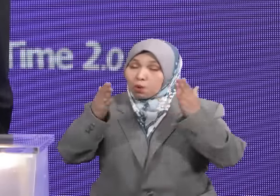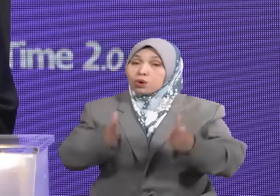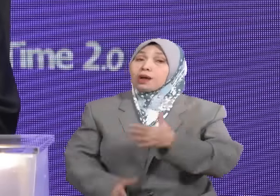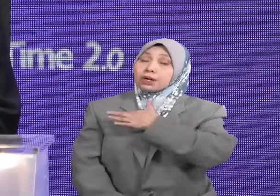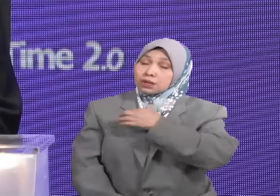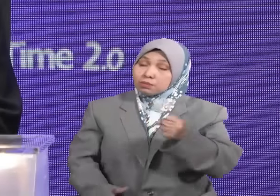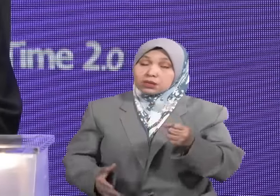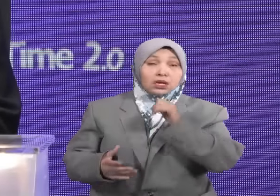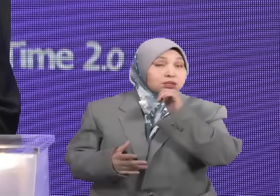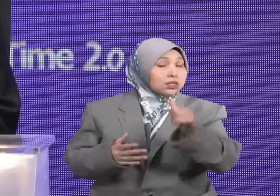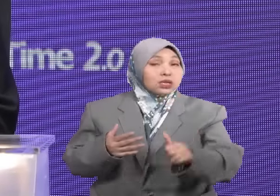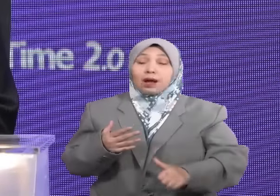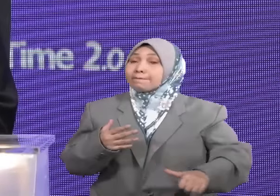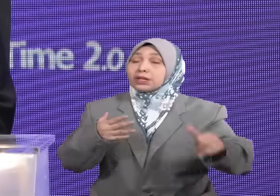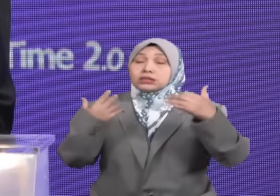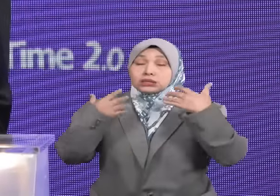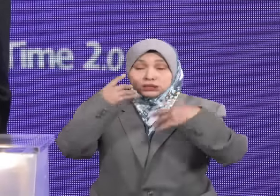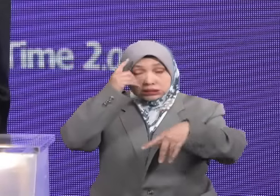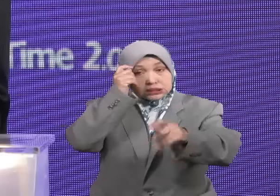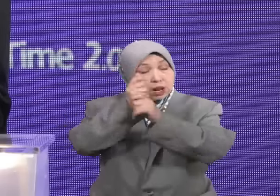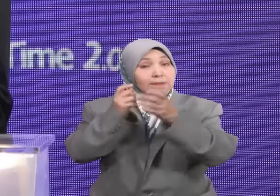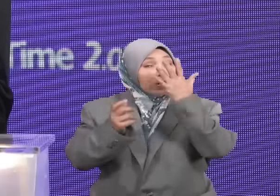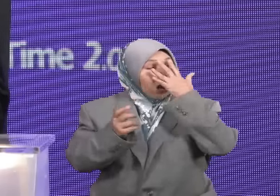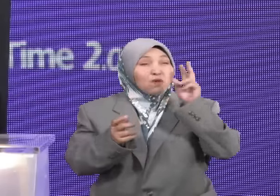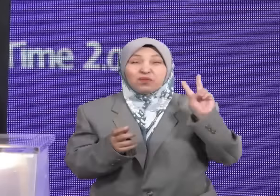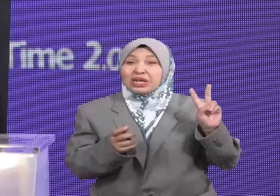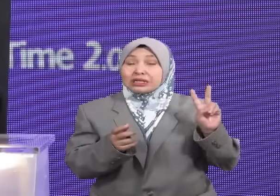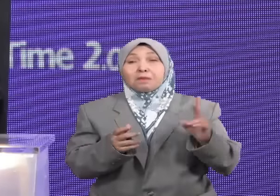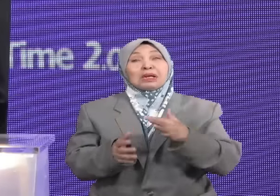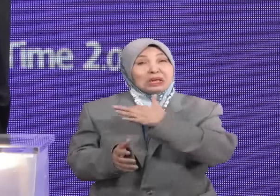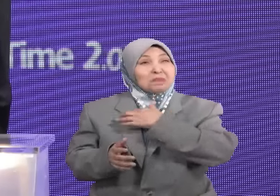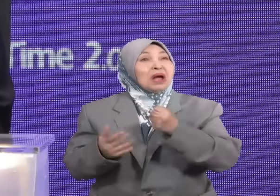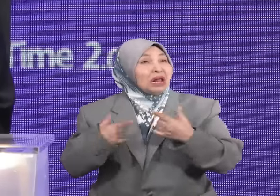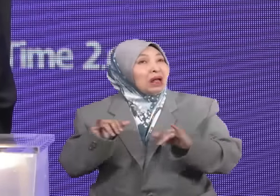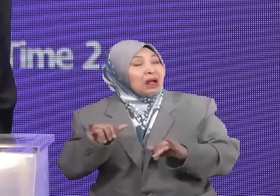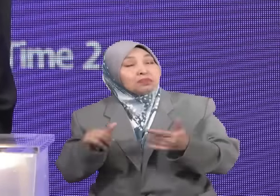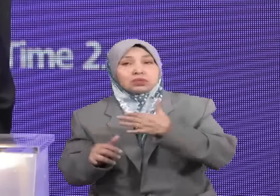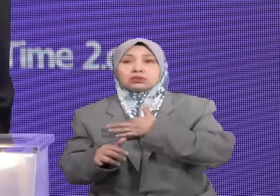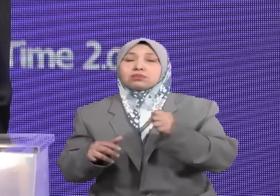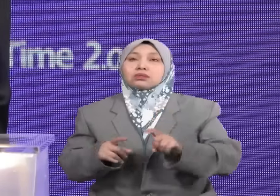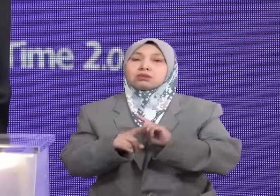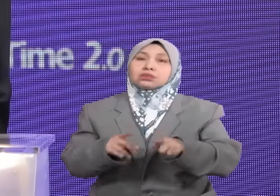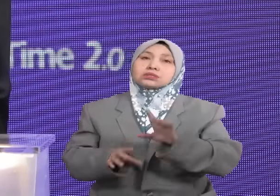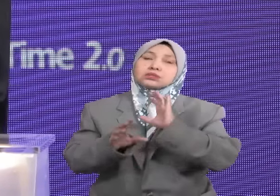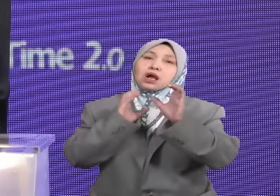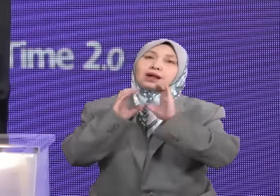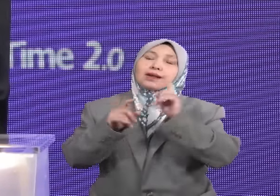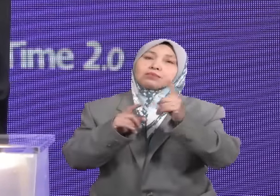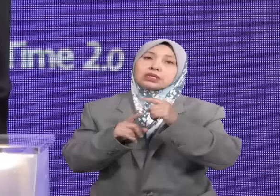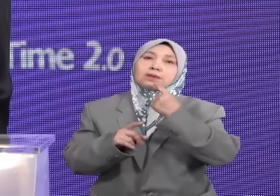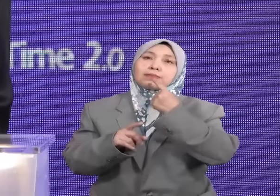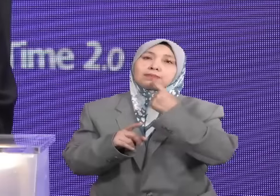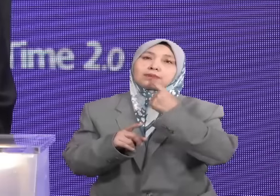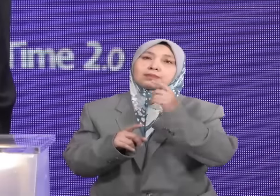dah belajar, iaitu kumpulan orang-orang munafik, ya. Mereka menyatakan mereka beriman tetapi mereka itu hanya cakap di mulut